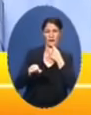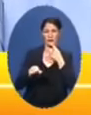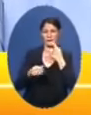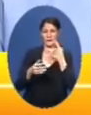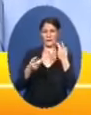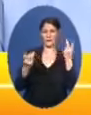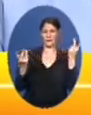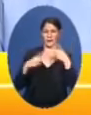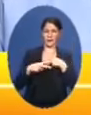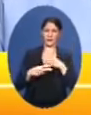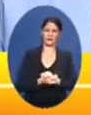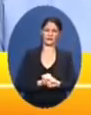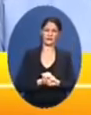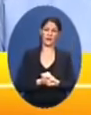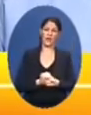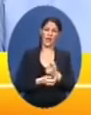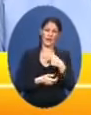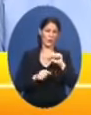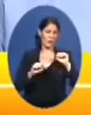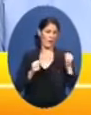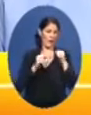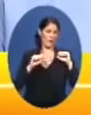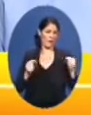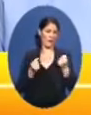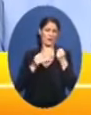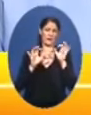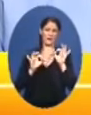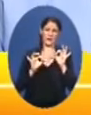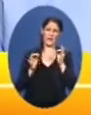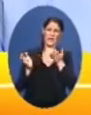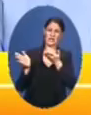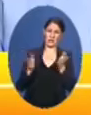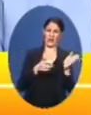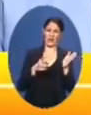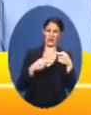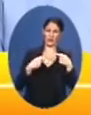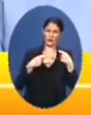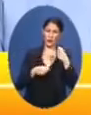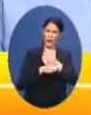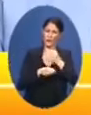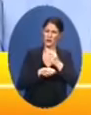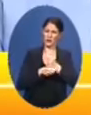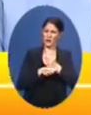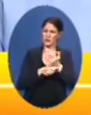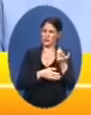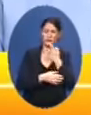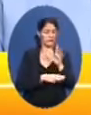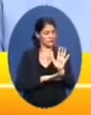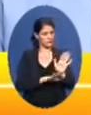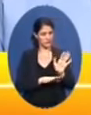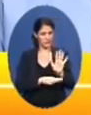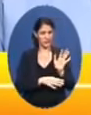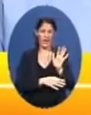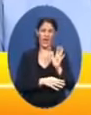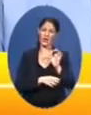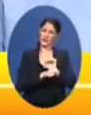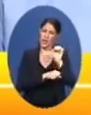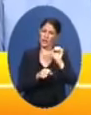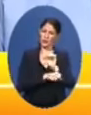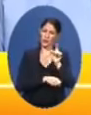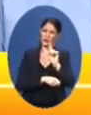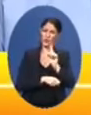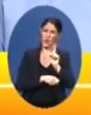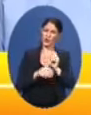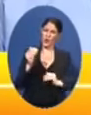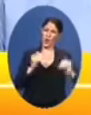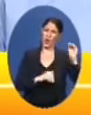שוק העבודה המאוד מאוד פרוץ, ולהעלות את שכר המינימום, וכאן מציעים לנו להוריד את הדבר. מה אתה רצית לומר? לא, הטענה היא לא שזה דווקא יעלה